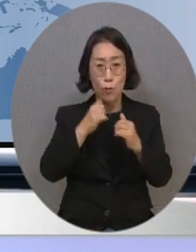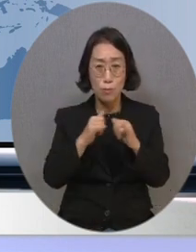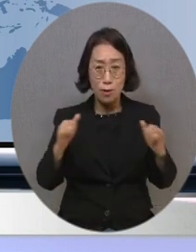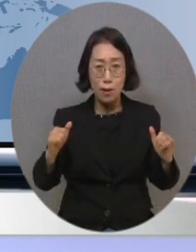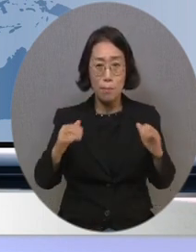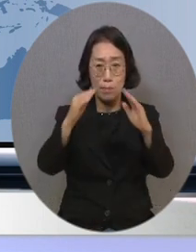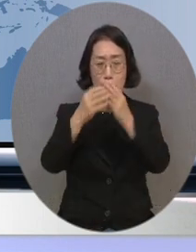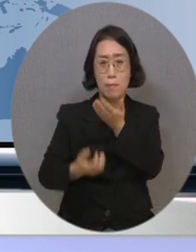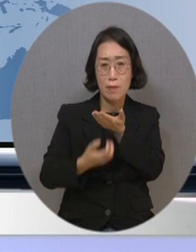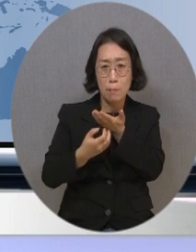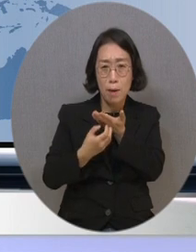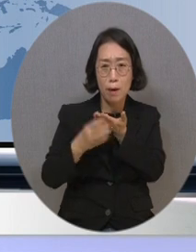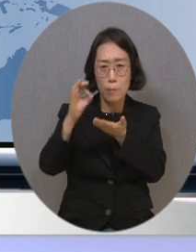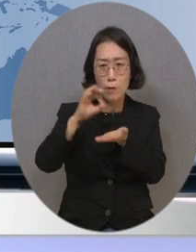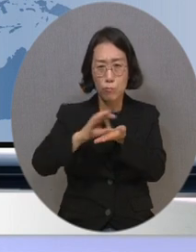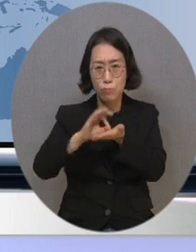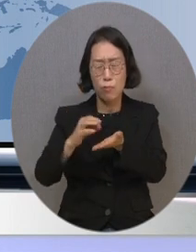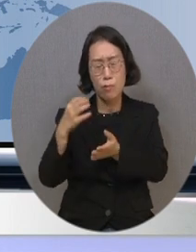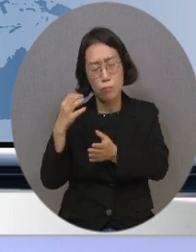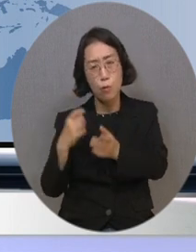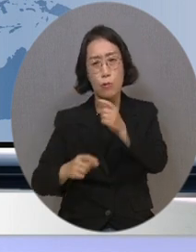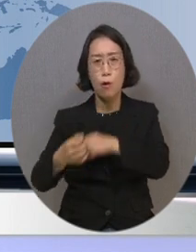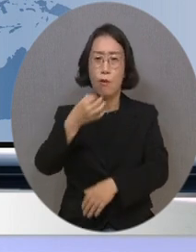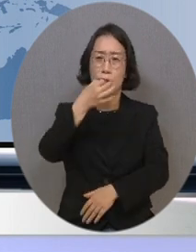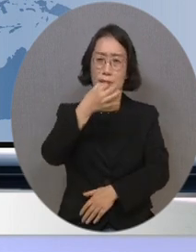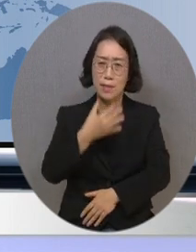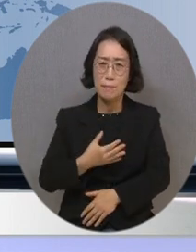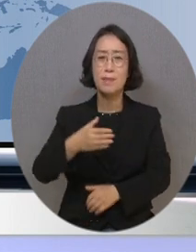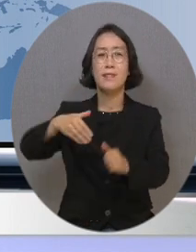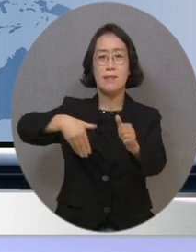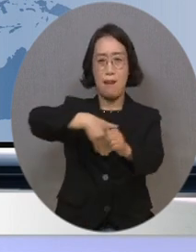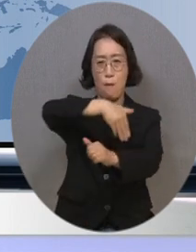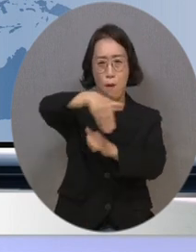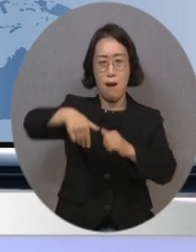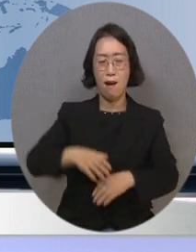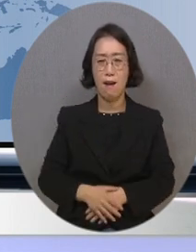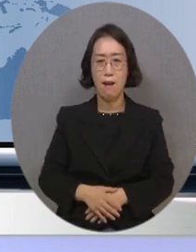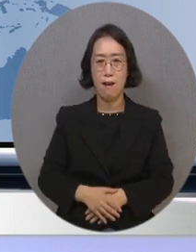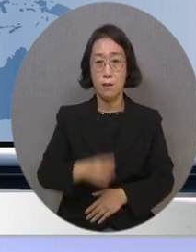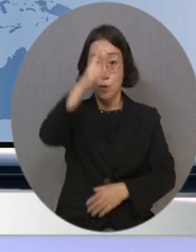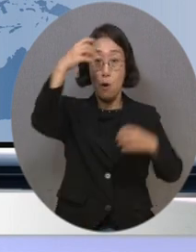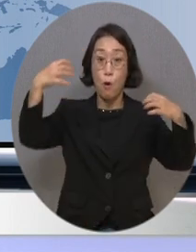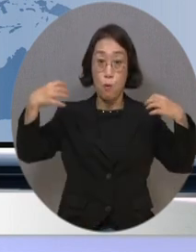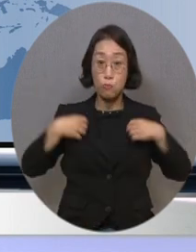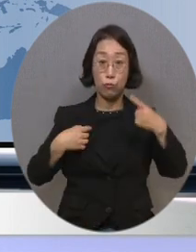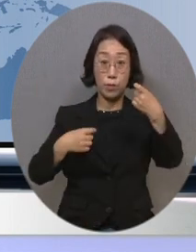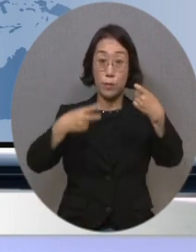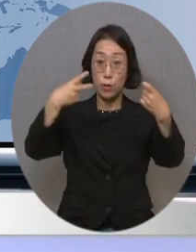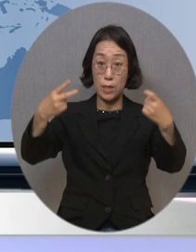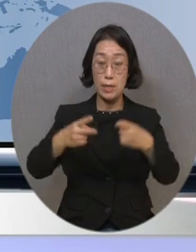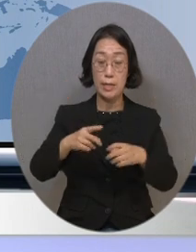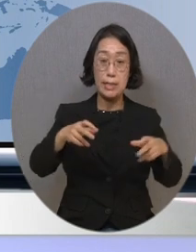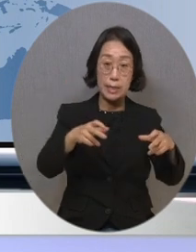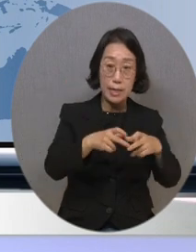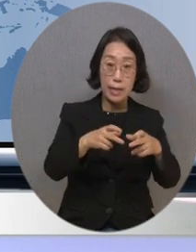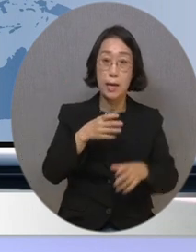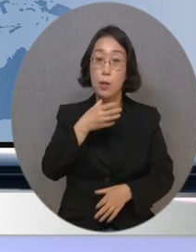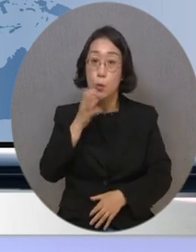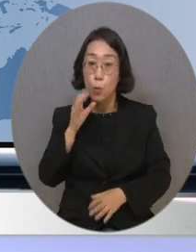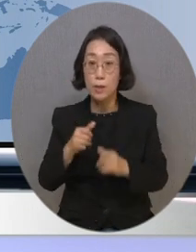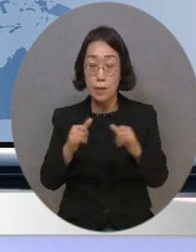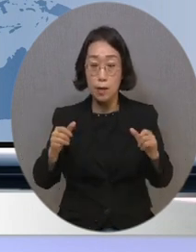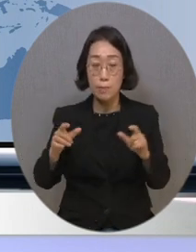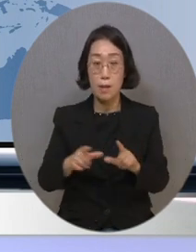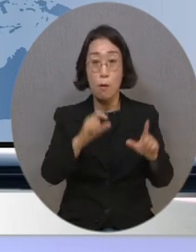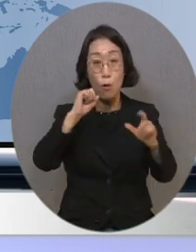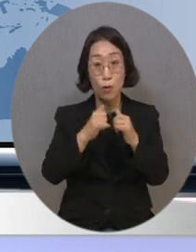올겨울 찾아올 그 어떤 바람보다 춥고 매서운데 정부는 지난 2일 장애인과 노인등 취약계층의